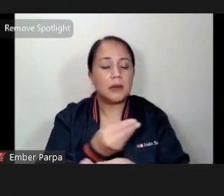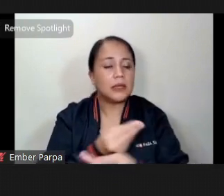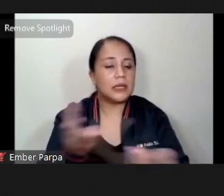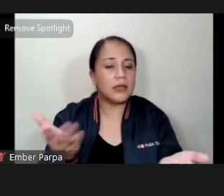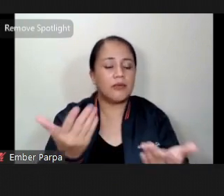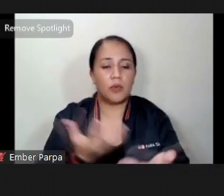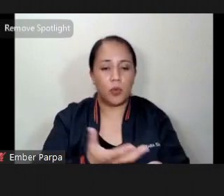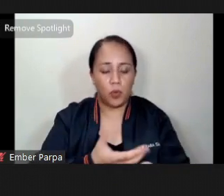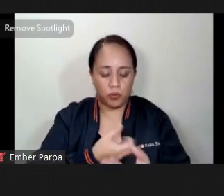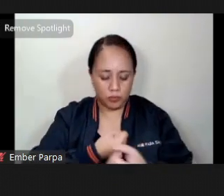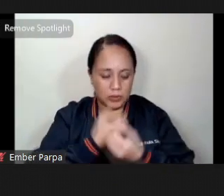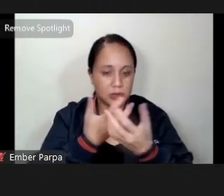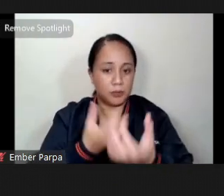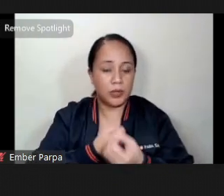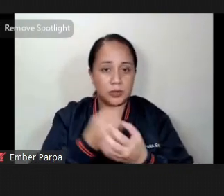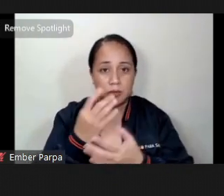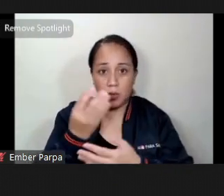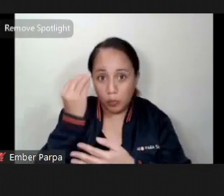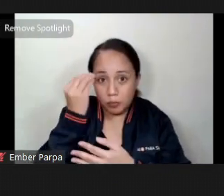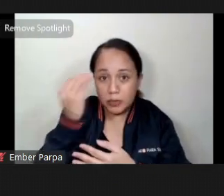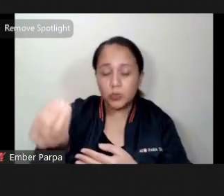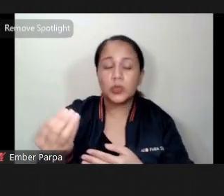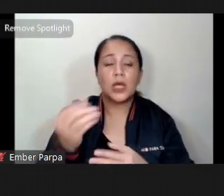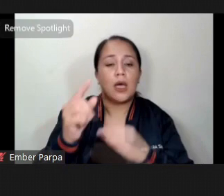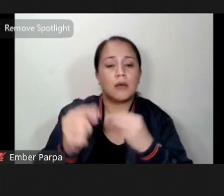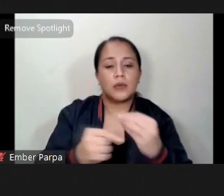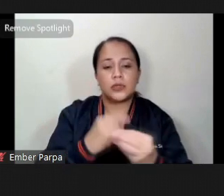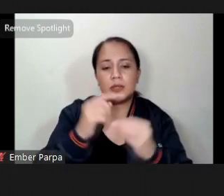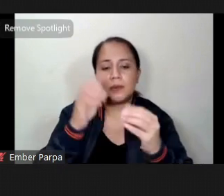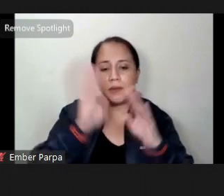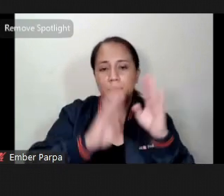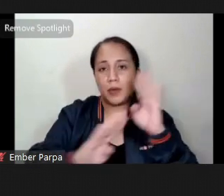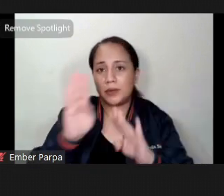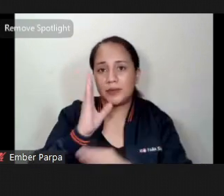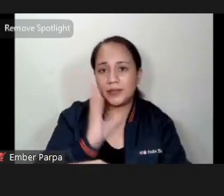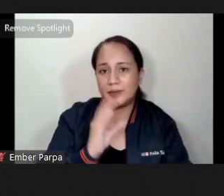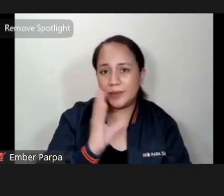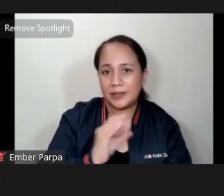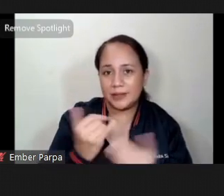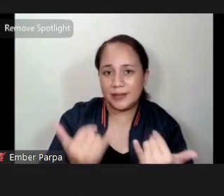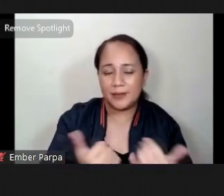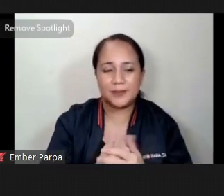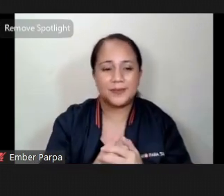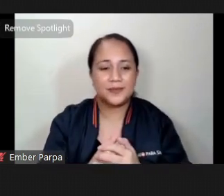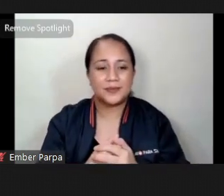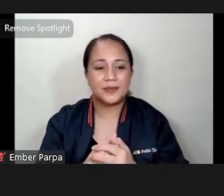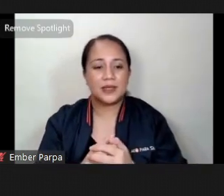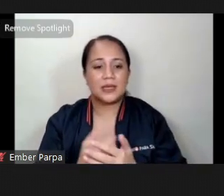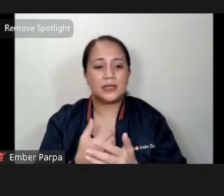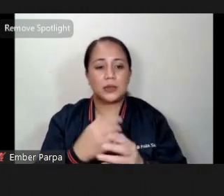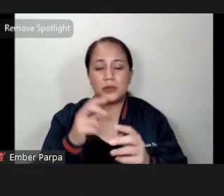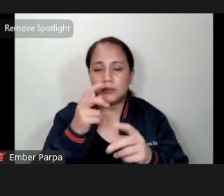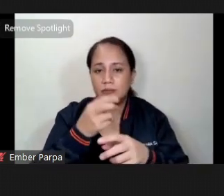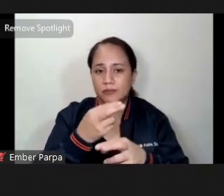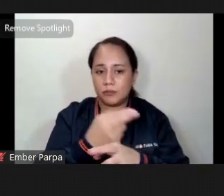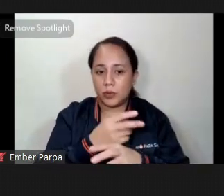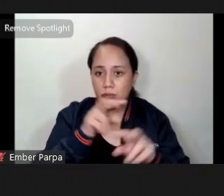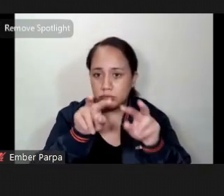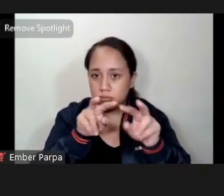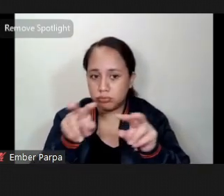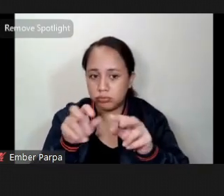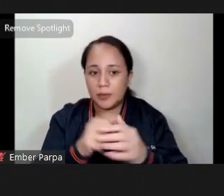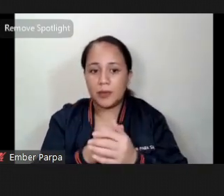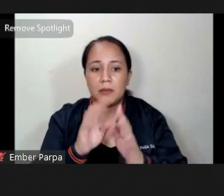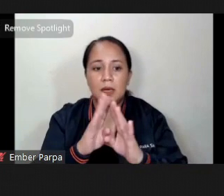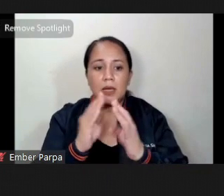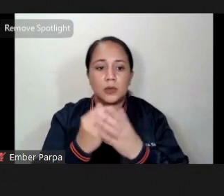aming saloobin at opinyon patungkol sa mga isyong kinakaharap namin ngayon. Regular monitoring of Barangay Council